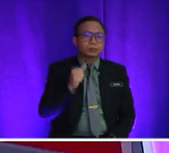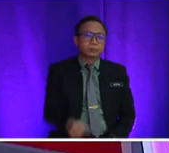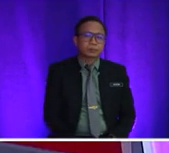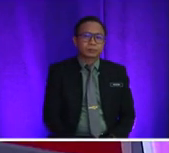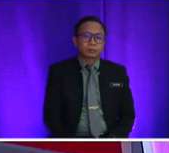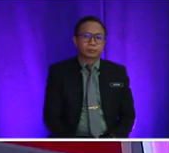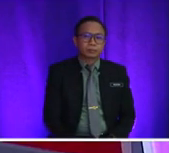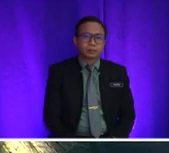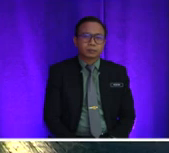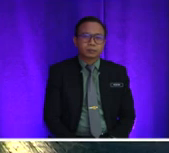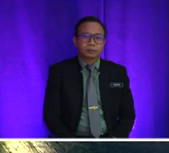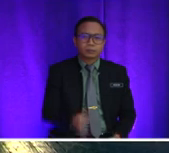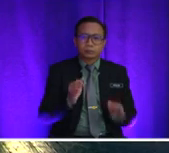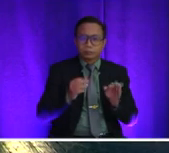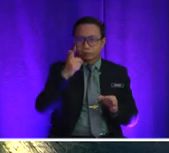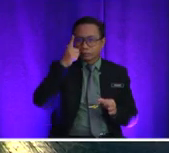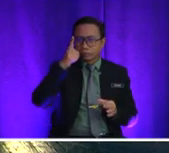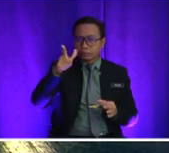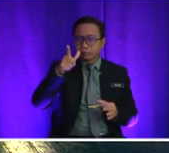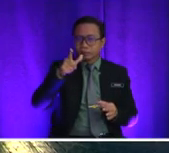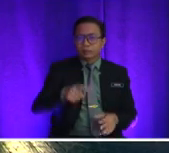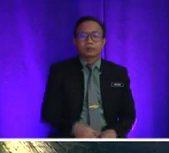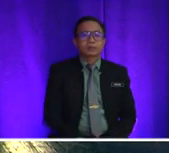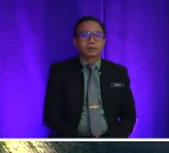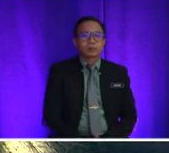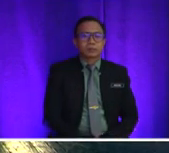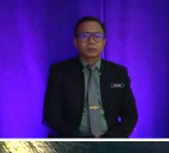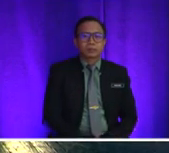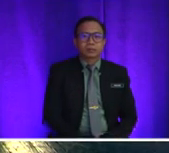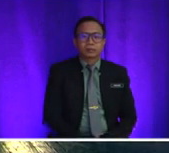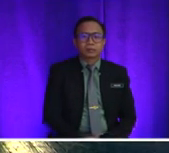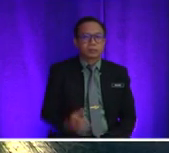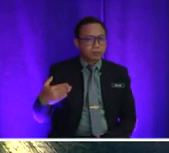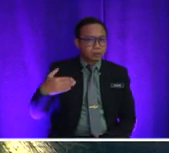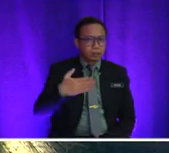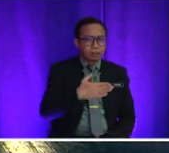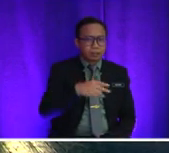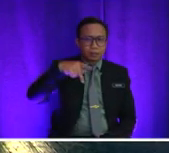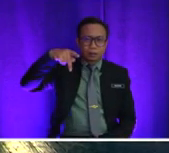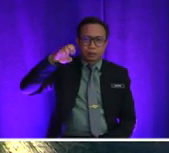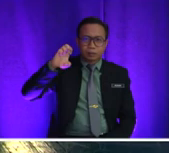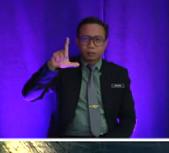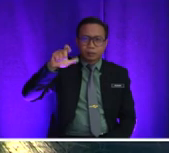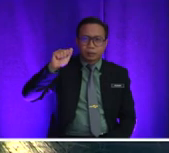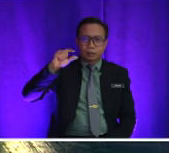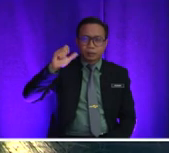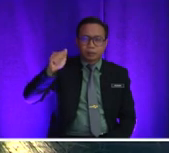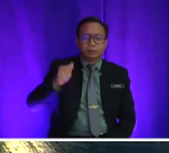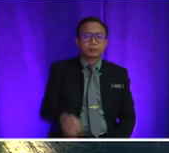baik kalau kita lihat pada yang pada yang plagi itu